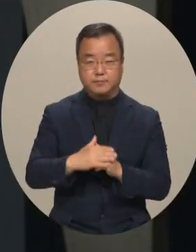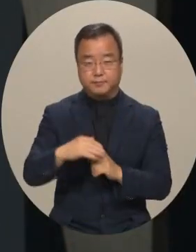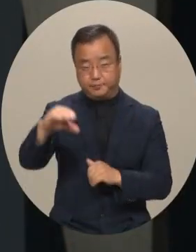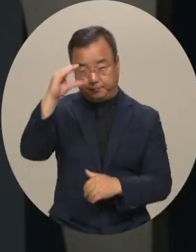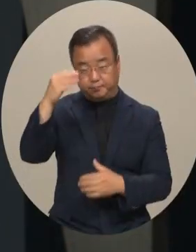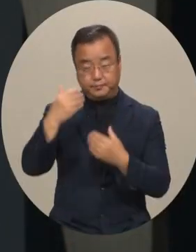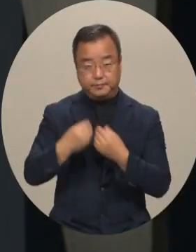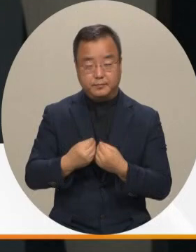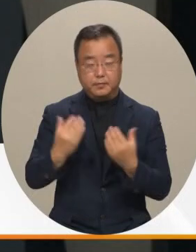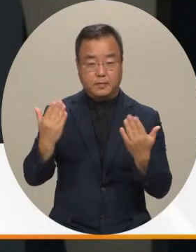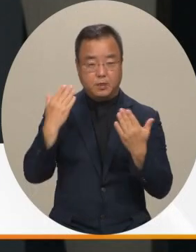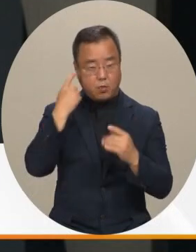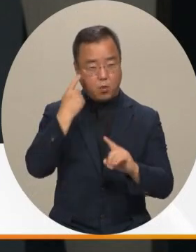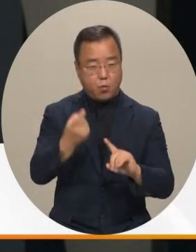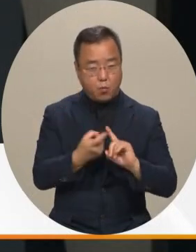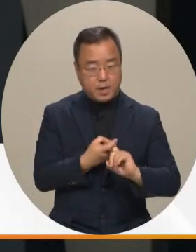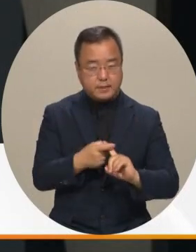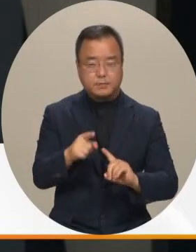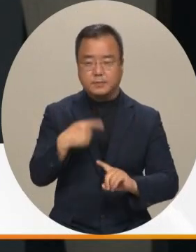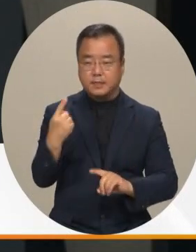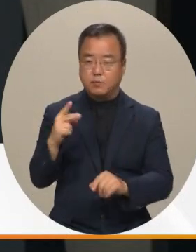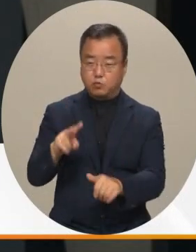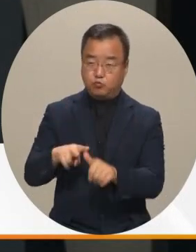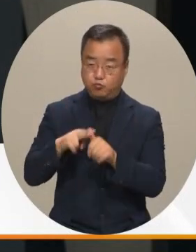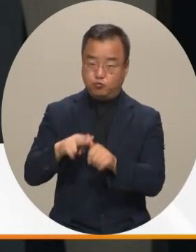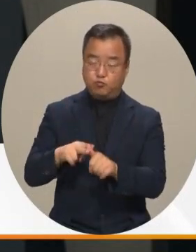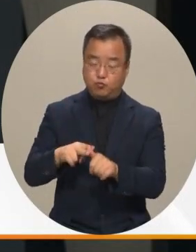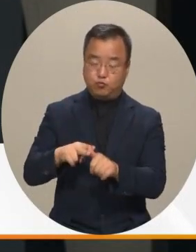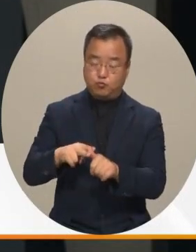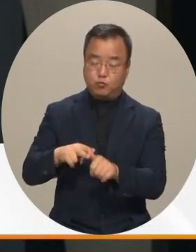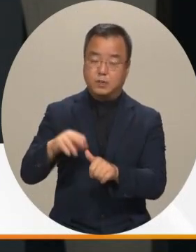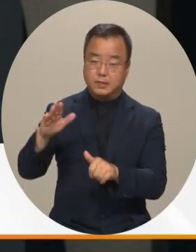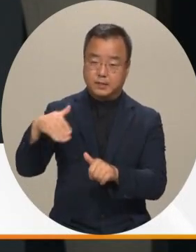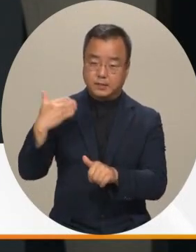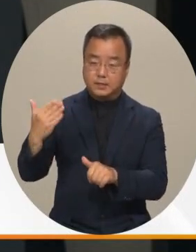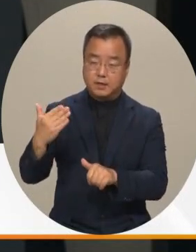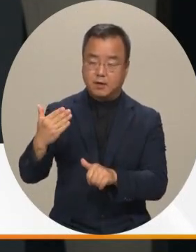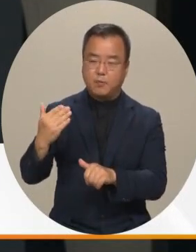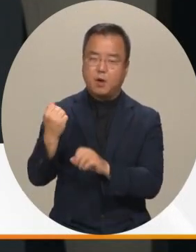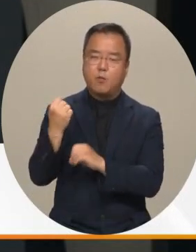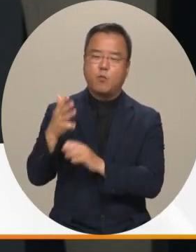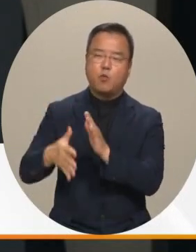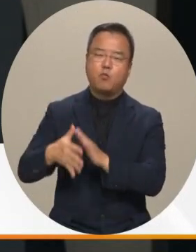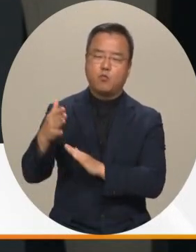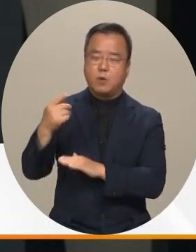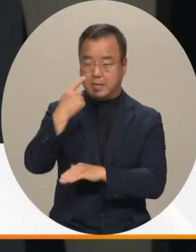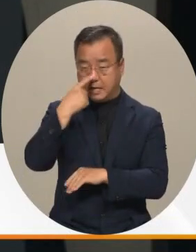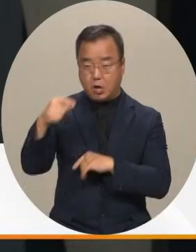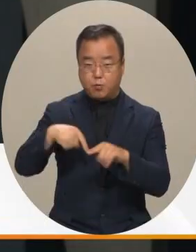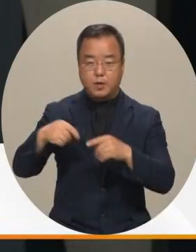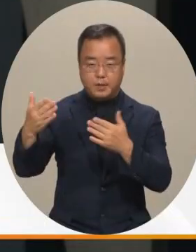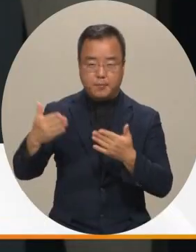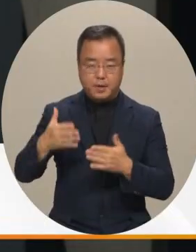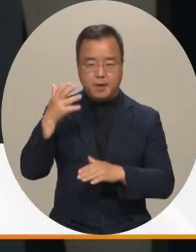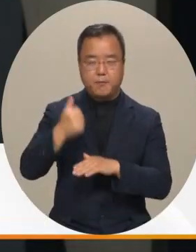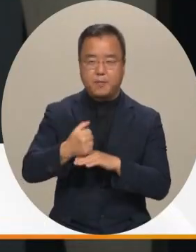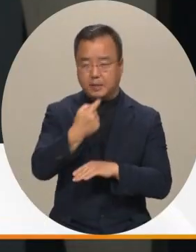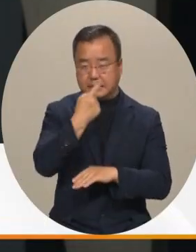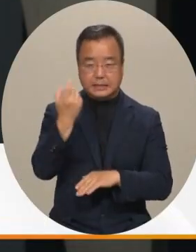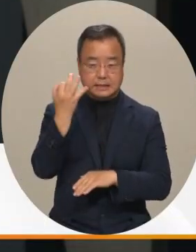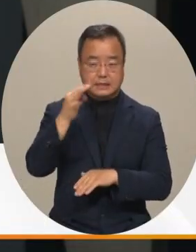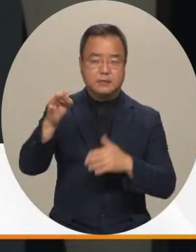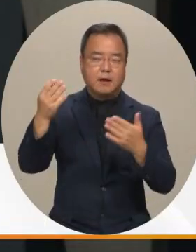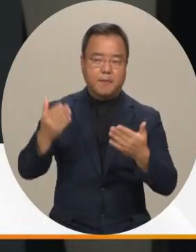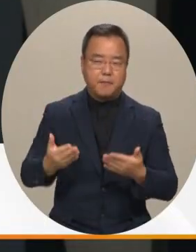학교인 관심 학고를 거쳐서 후보 학교가 되면 아비 본부에 컨설팅을 받으면서 최종 단계인 인증학교 승인을 받기